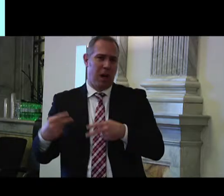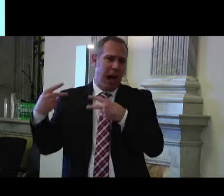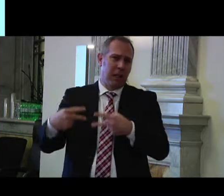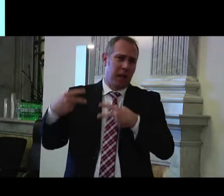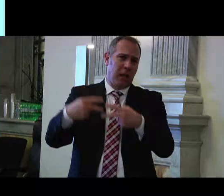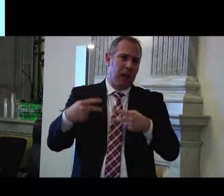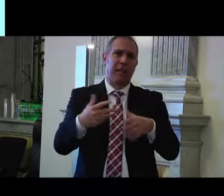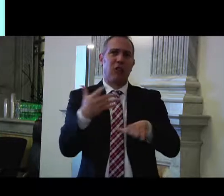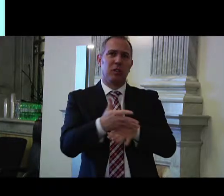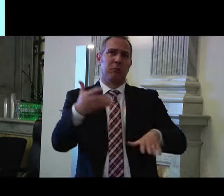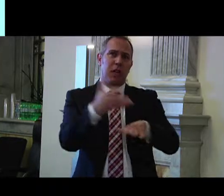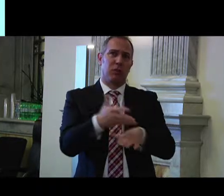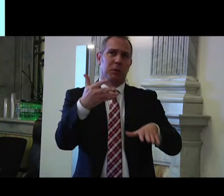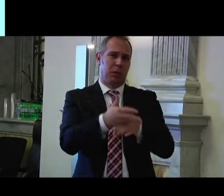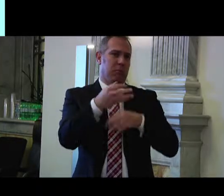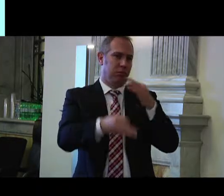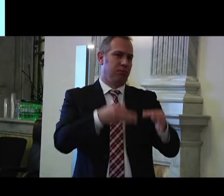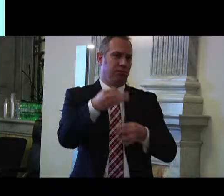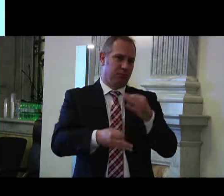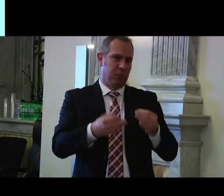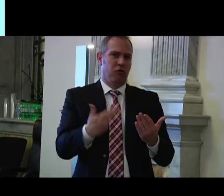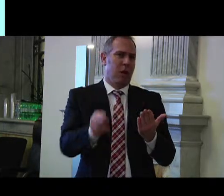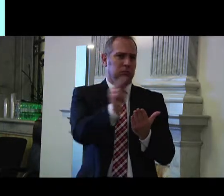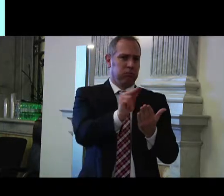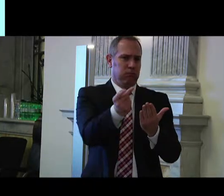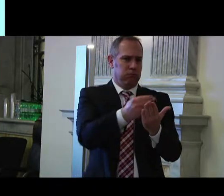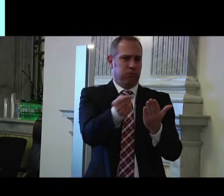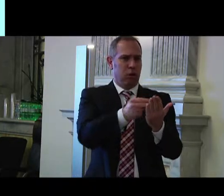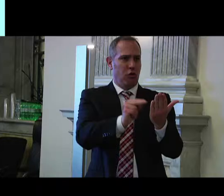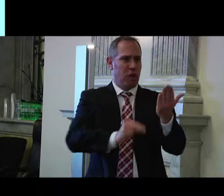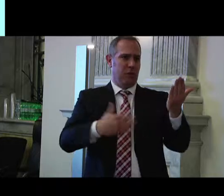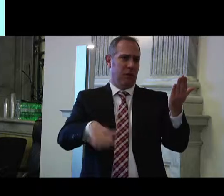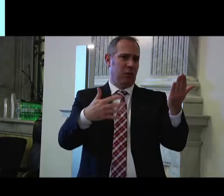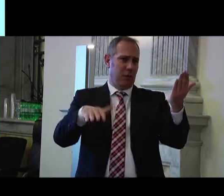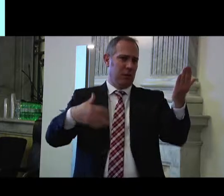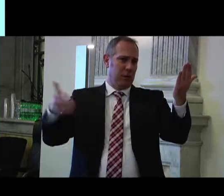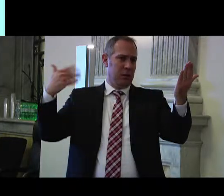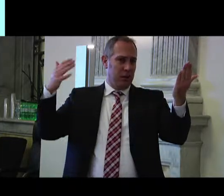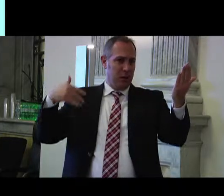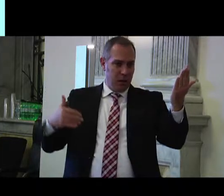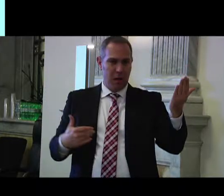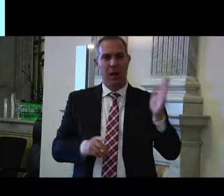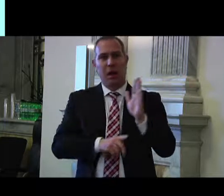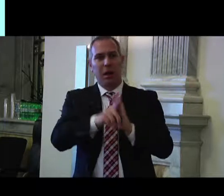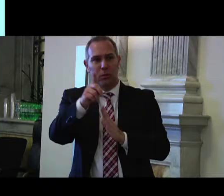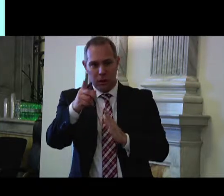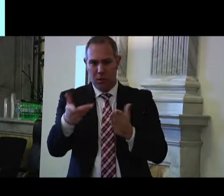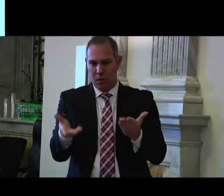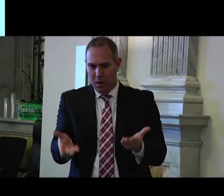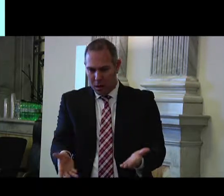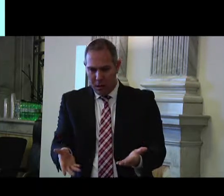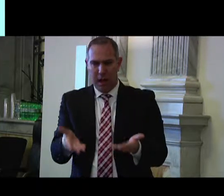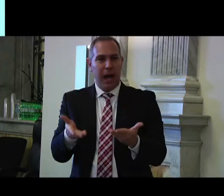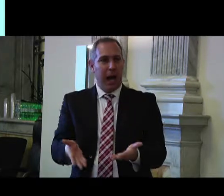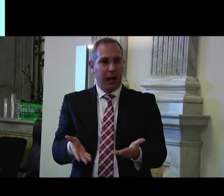negli anni tanti progetti fatti hanno prodotto materiali importanti e interessanti che è opportuno valorizzare